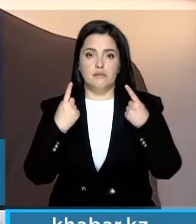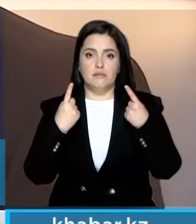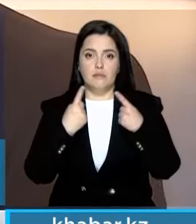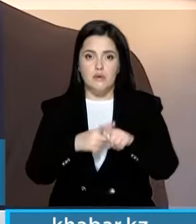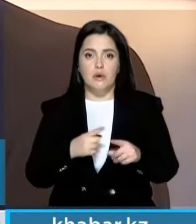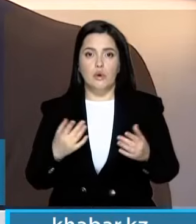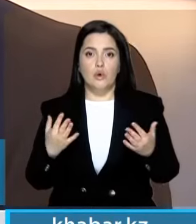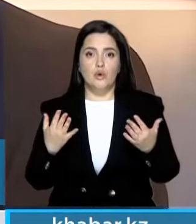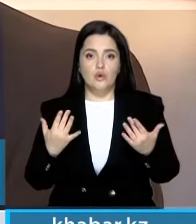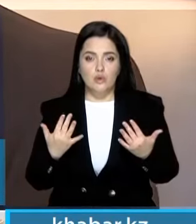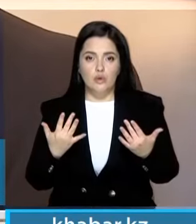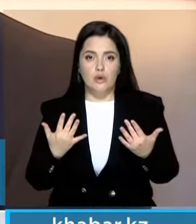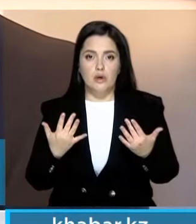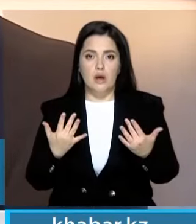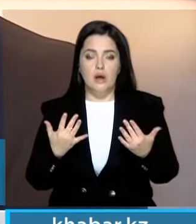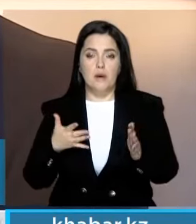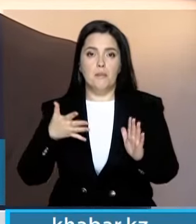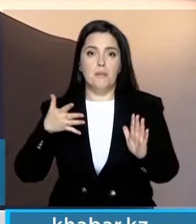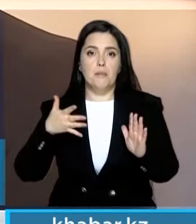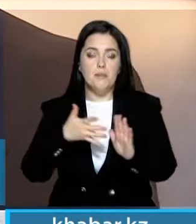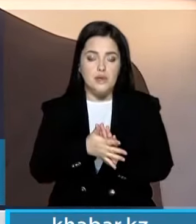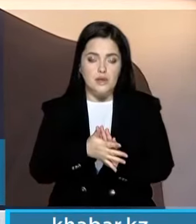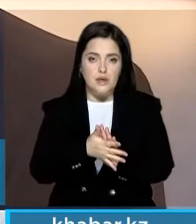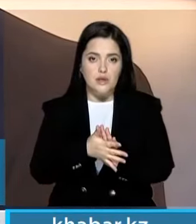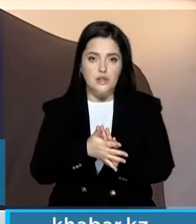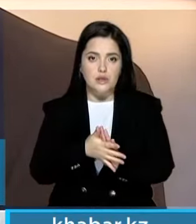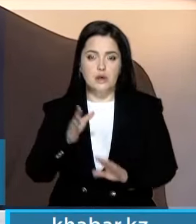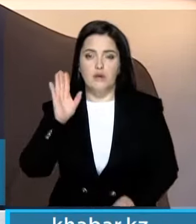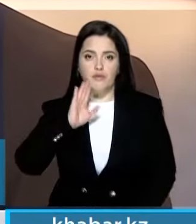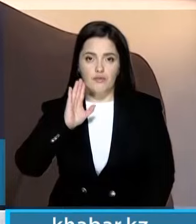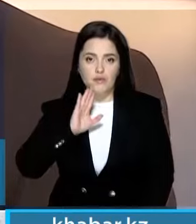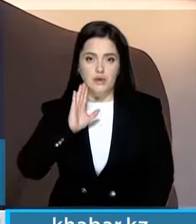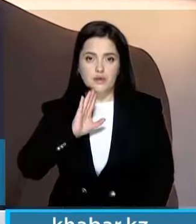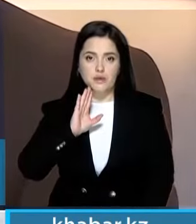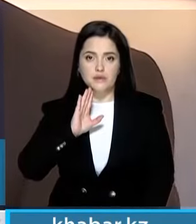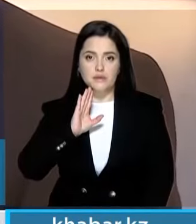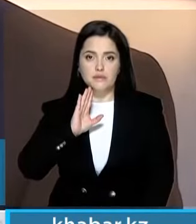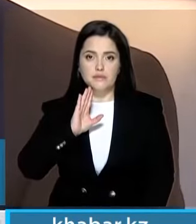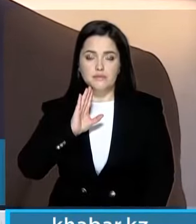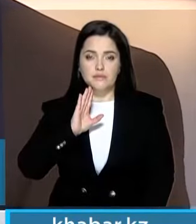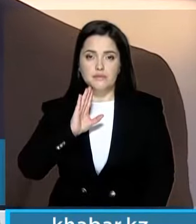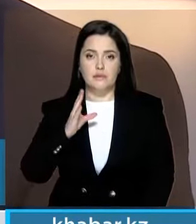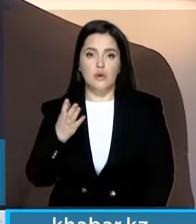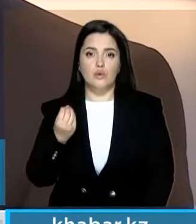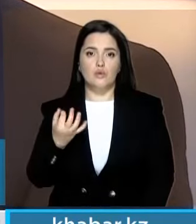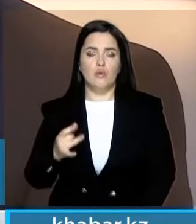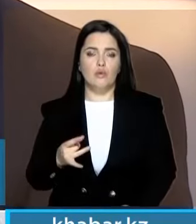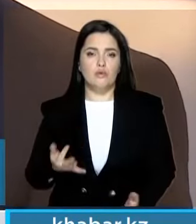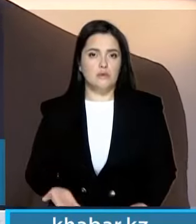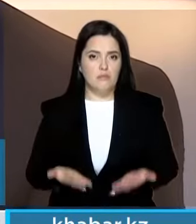сколько, на какой район было потрачено воды. Это еще учитывая